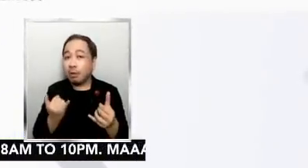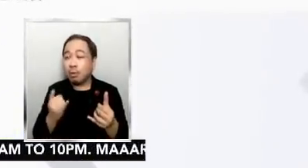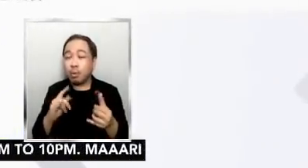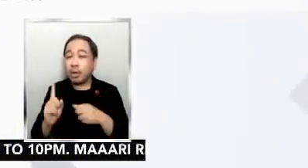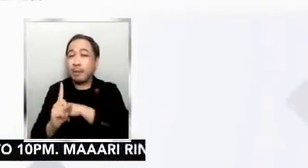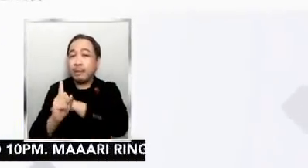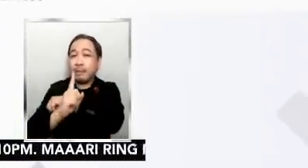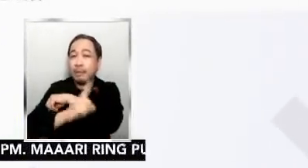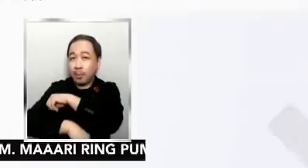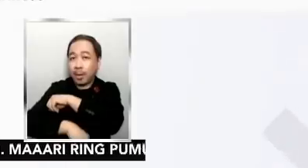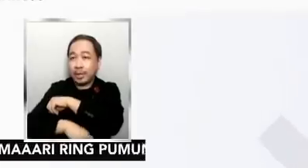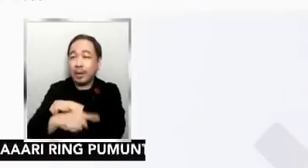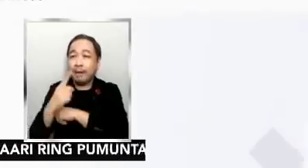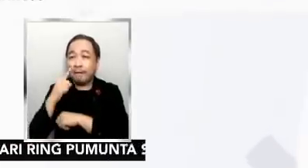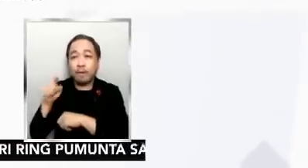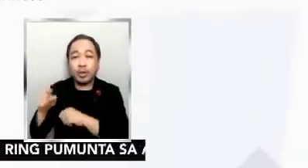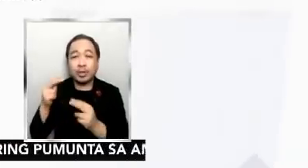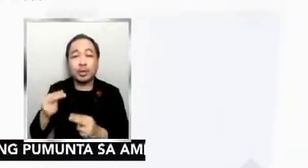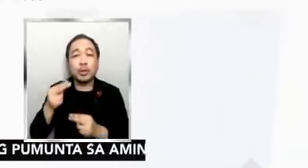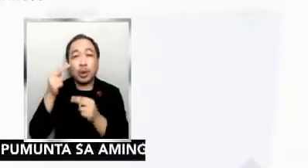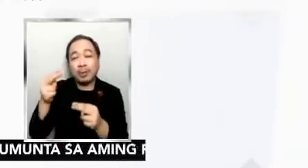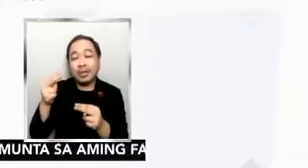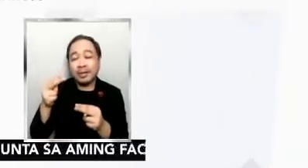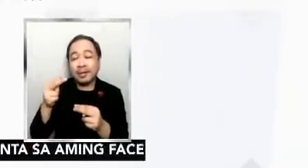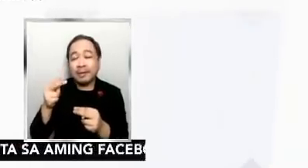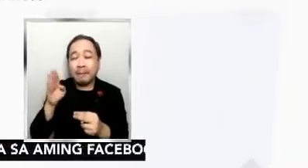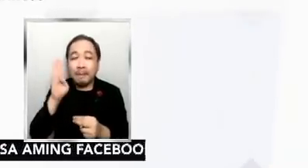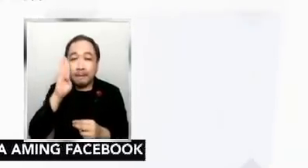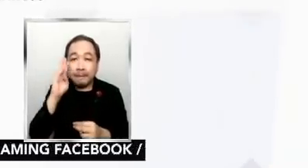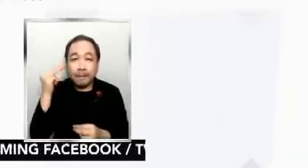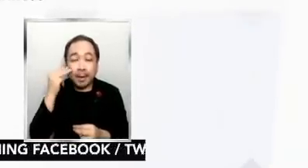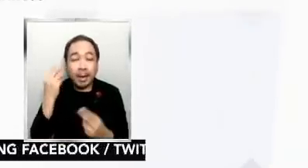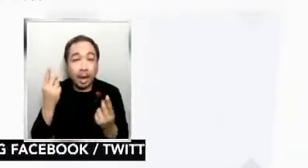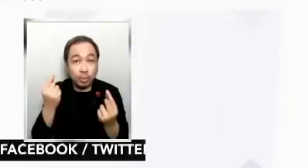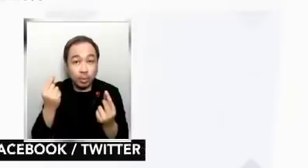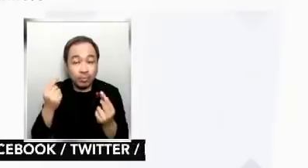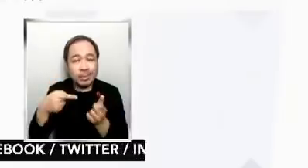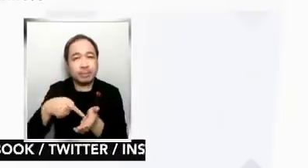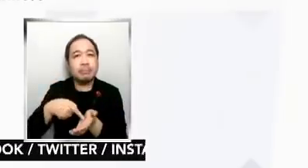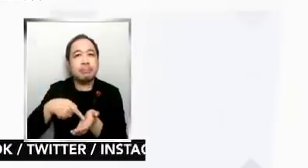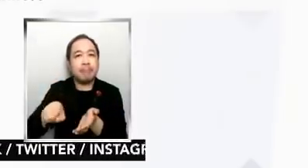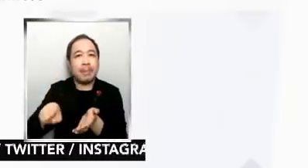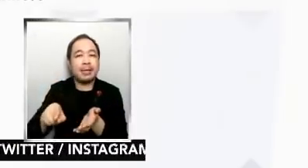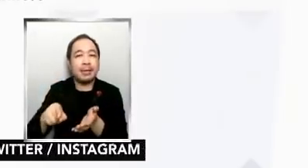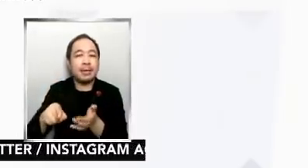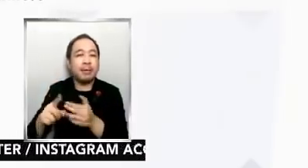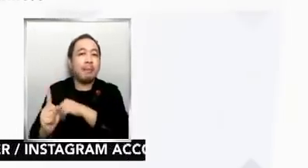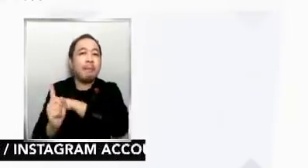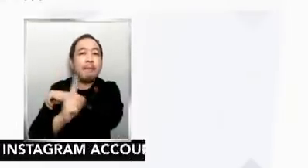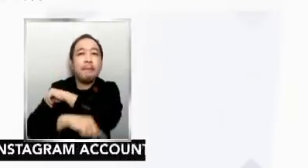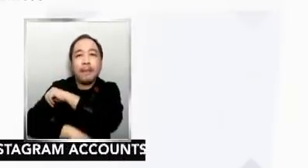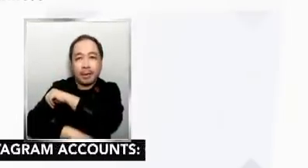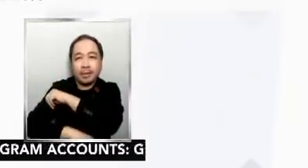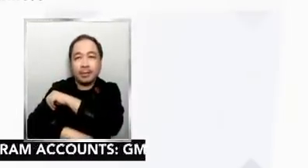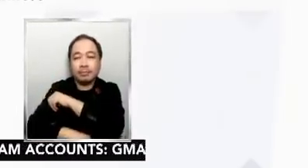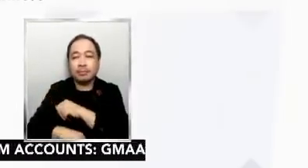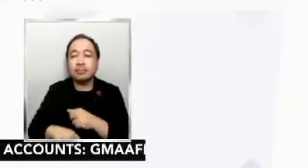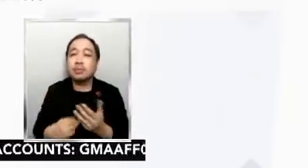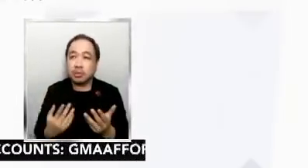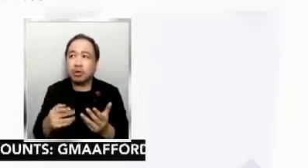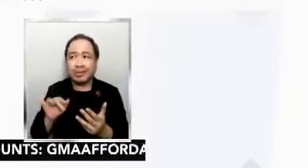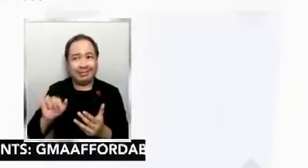presidential aspirant Bongbong Marcos ay ang pagbabayad ng fine, pagbabayad ng penalty. Yun lamang,